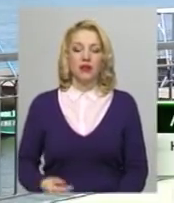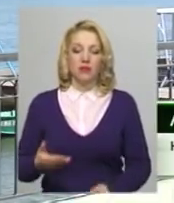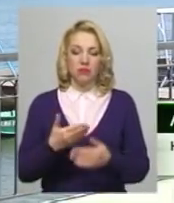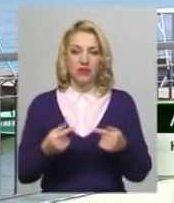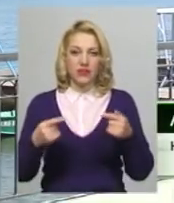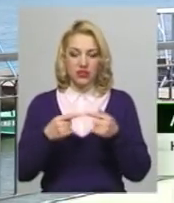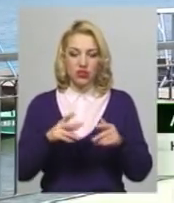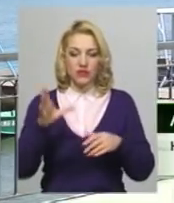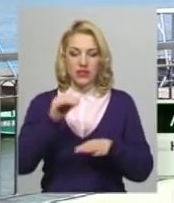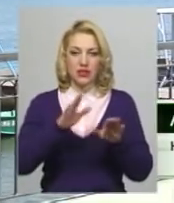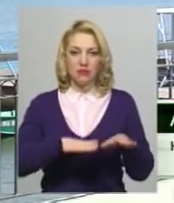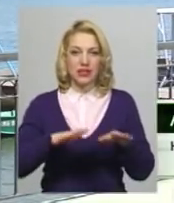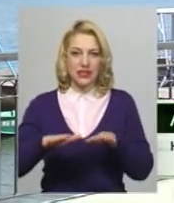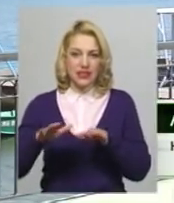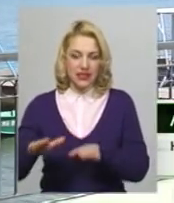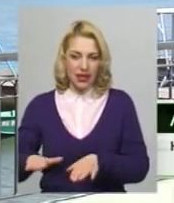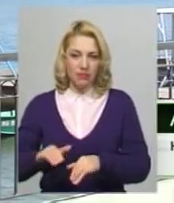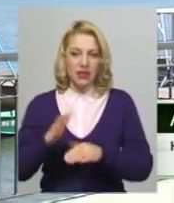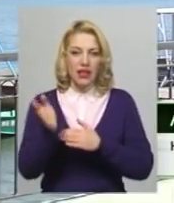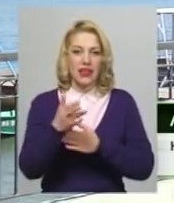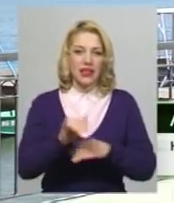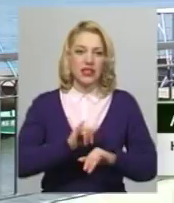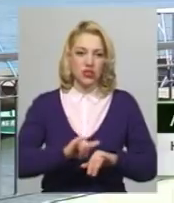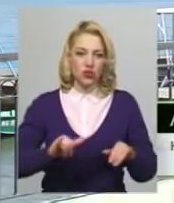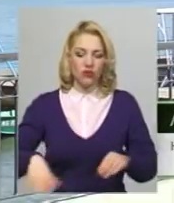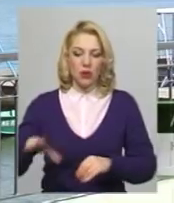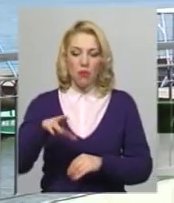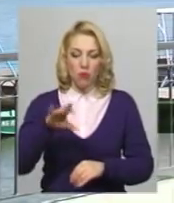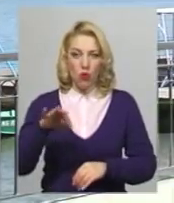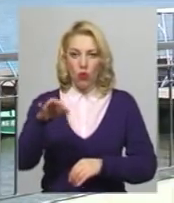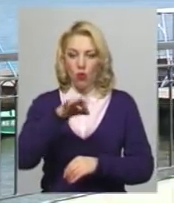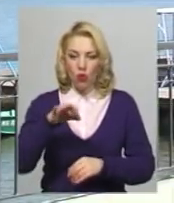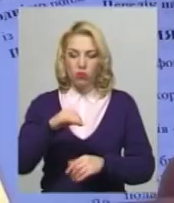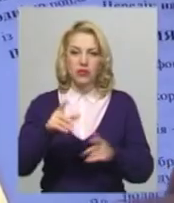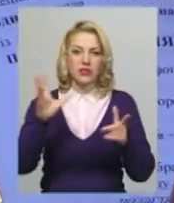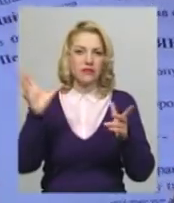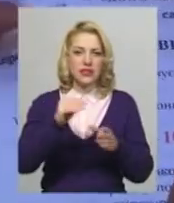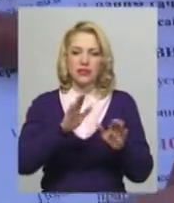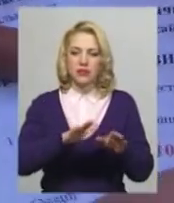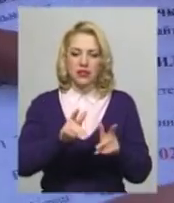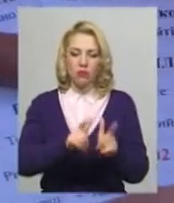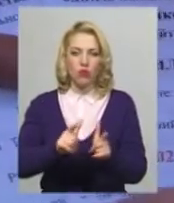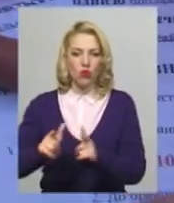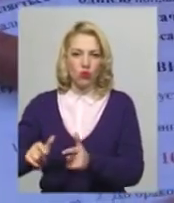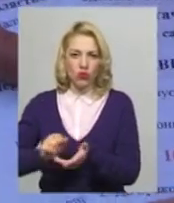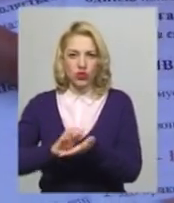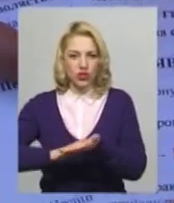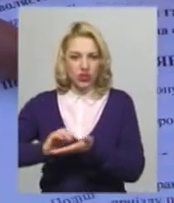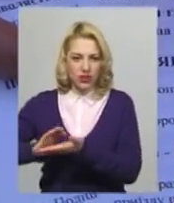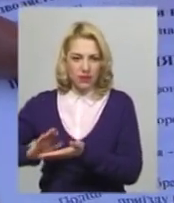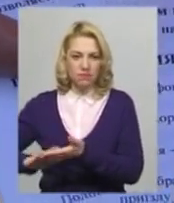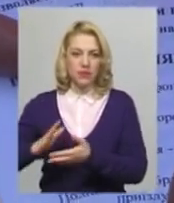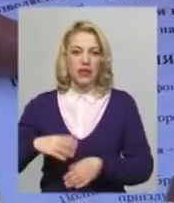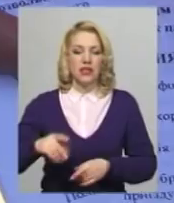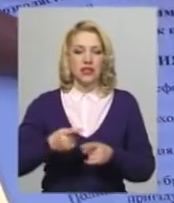нерестовища. Усі місця нерестовища по області суворо погоджені з Інститутом рибного господарства НАН України. Вся прибережна ділянка Хмельницького водосховища